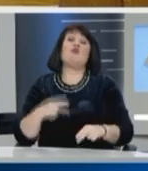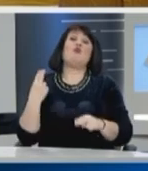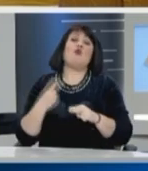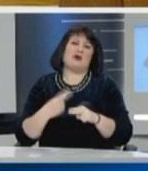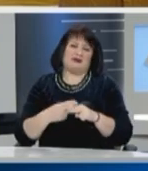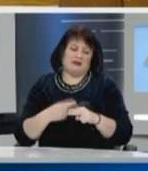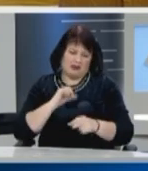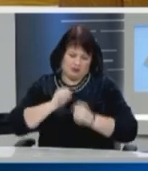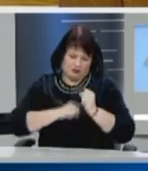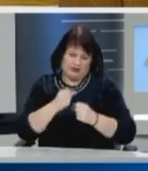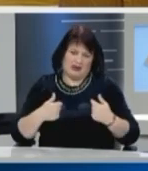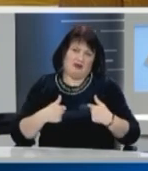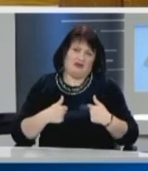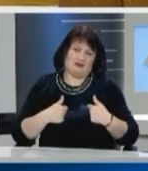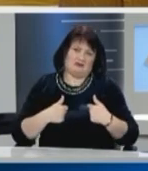καθοριστικά σε αυτή την προσπάθεια.